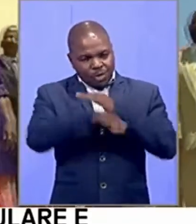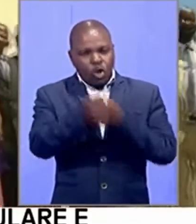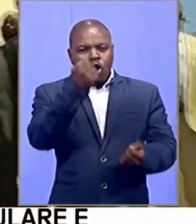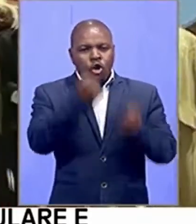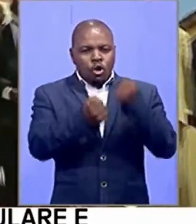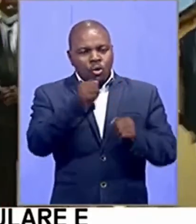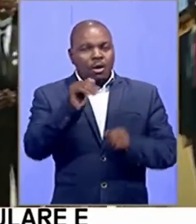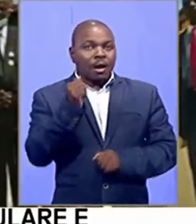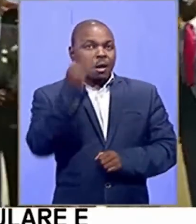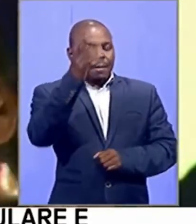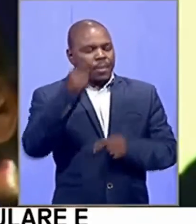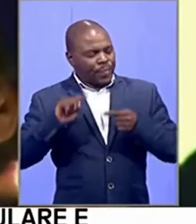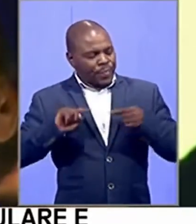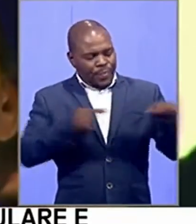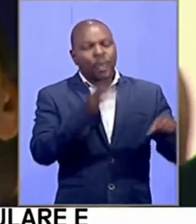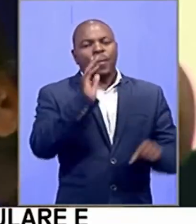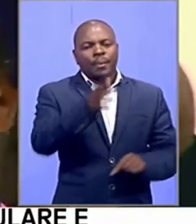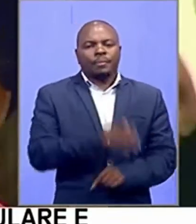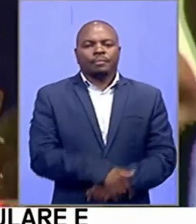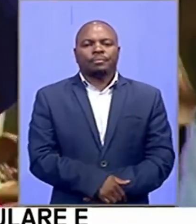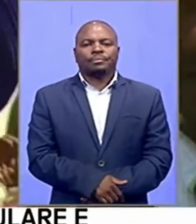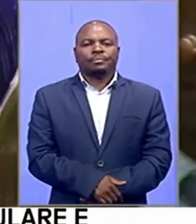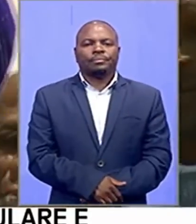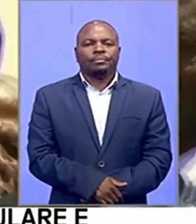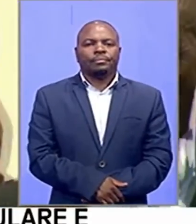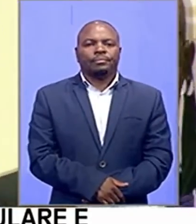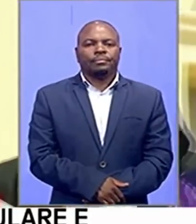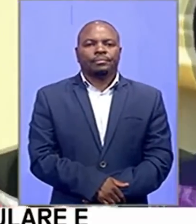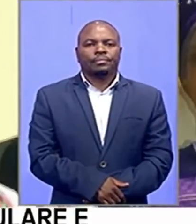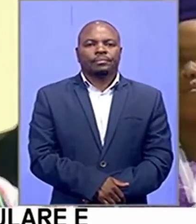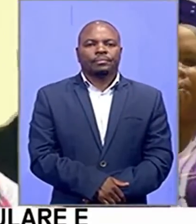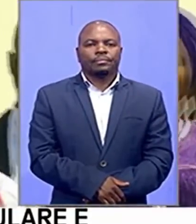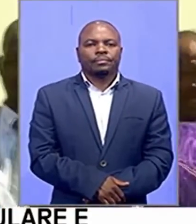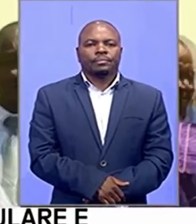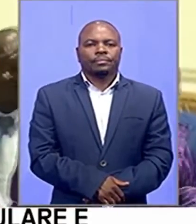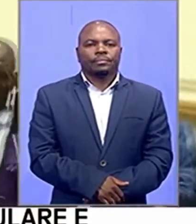kgotlatshekelo ya boikuelo. Ke Katlego Nyoni wa dikgang tsa SABC Feta Kgomo, Limpopo.